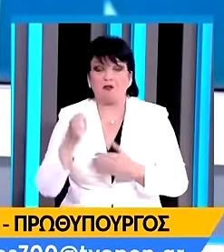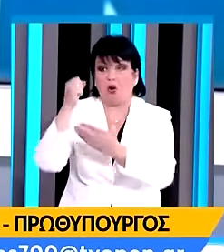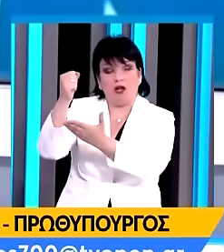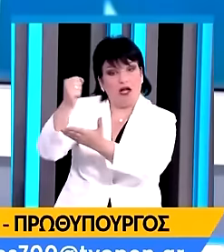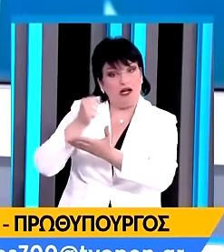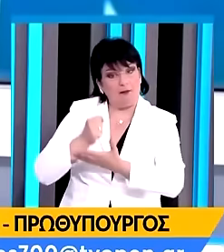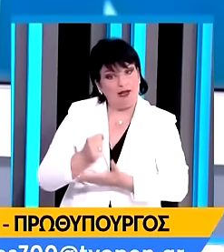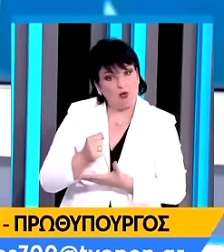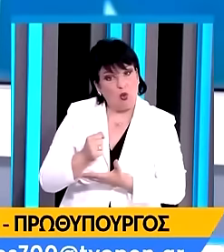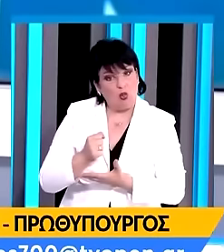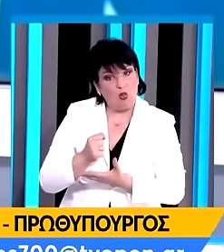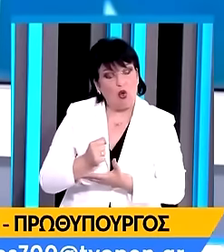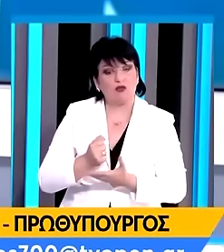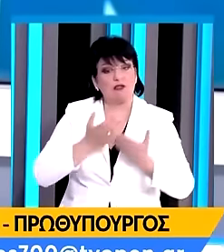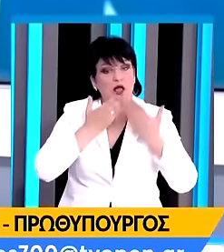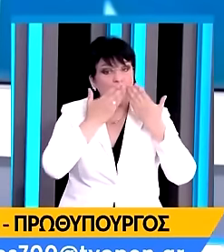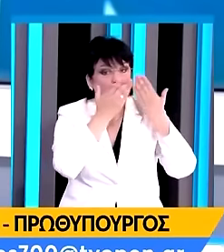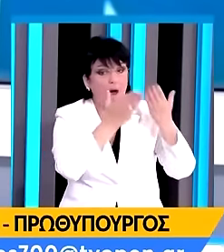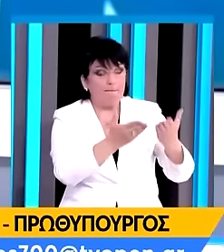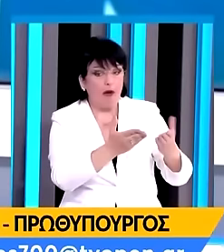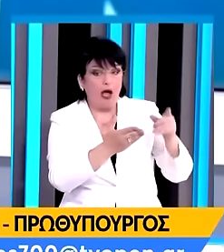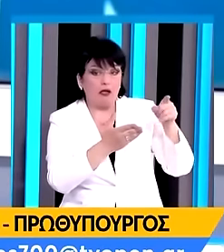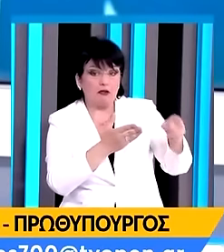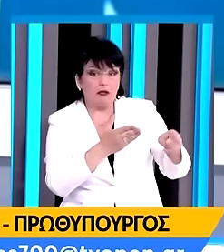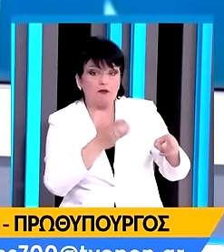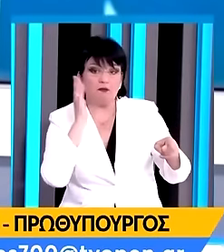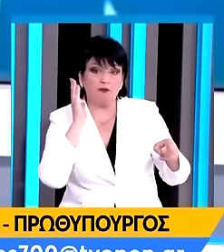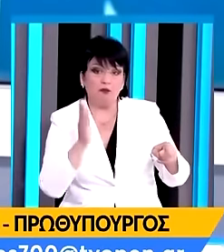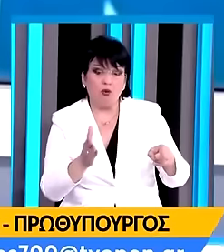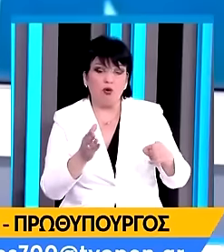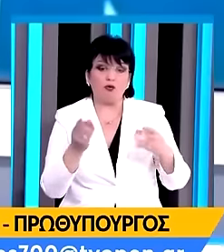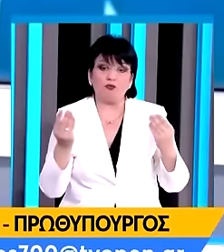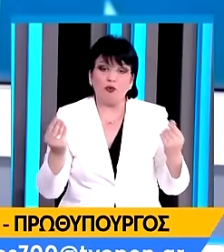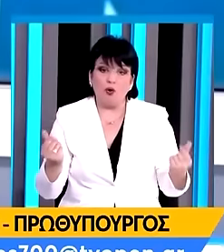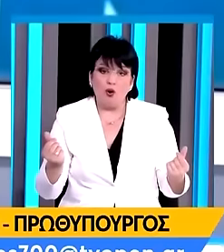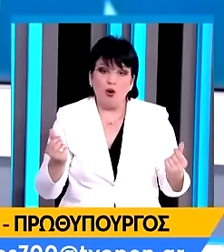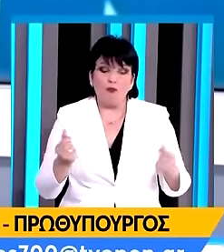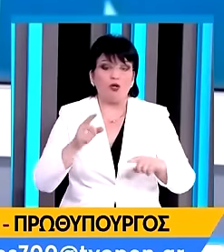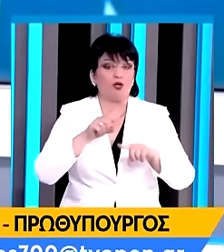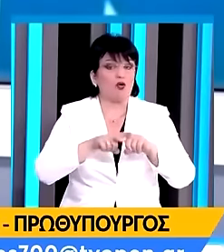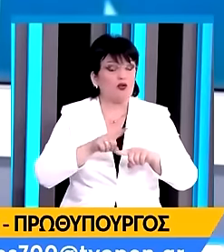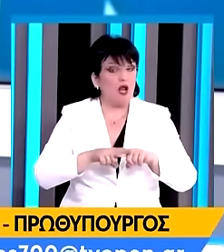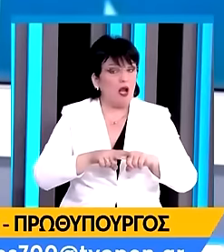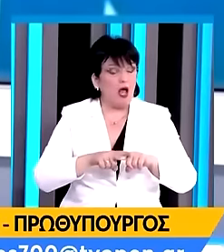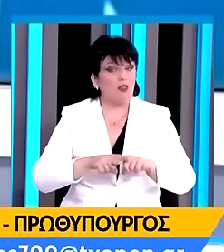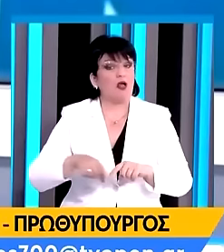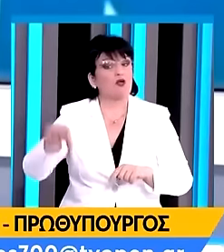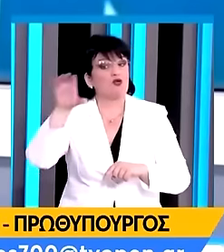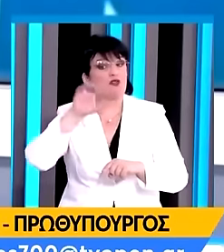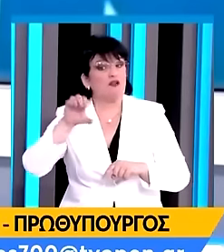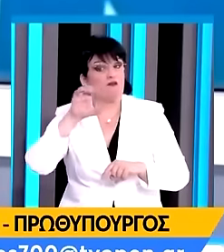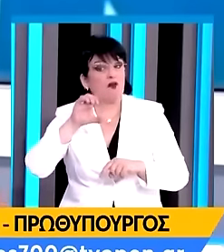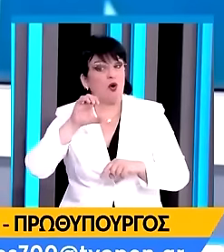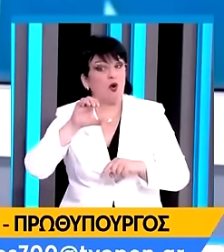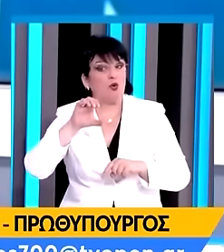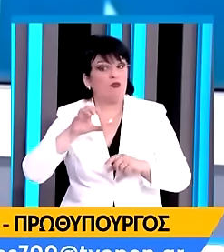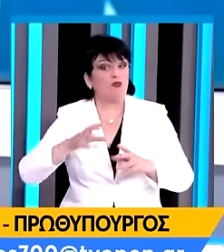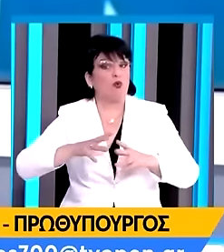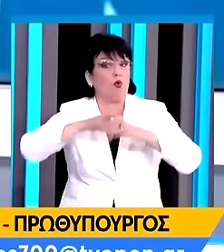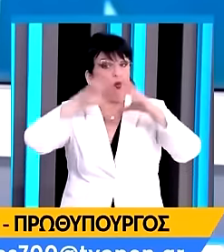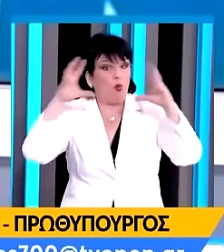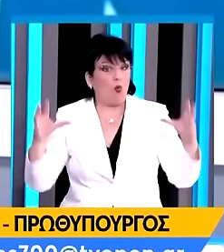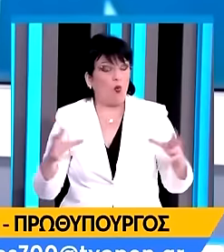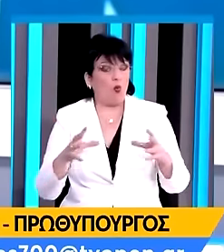χρηματοδοτήσει δαπάνες οι οποίες να πρέπει να κάνουμε και ως Ελλάδα και ως Ευρώπη, παραδείγματος χάρη, μια αντιπυραυλική